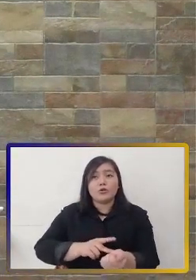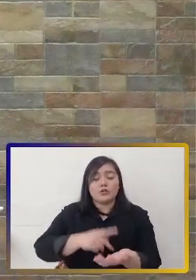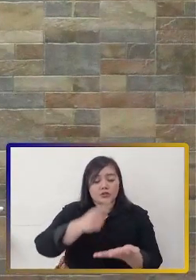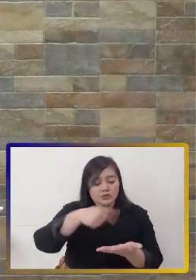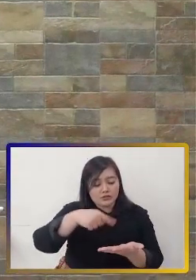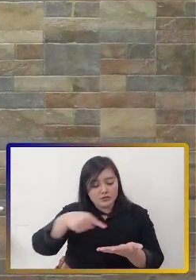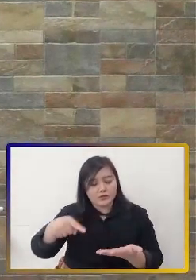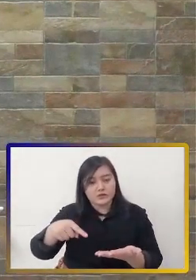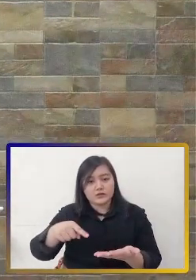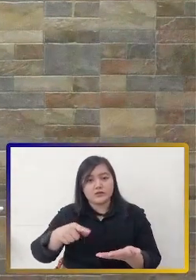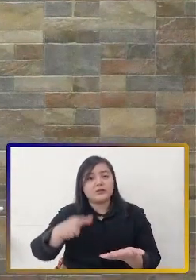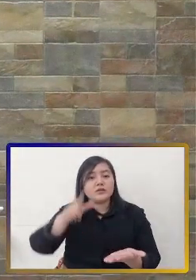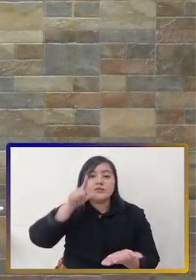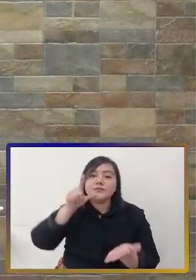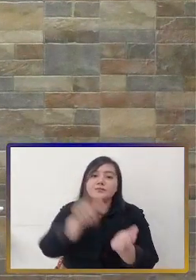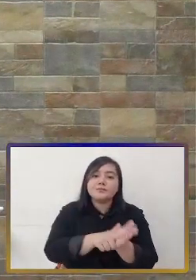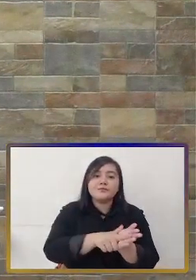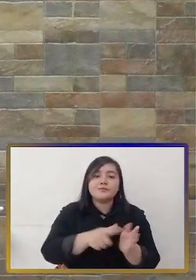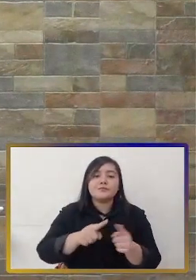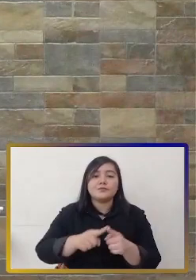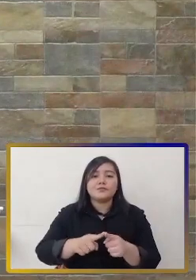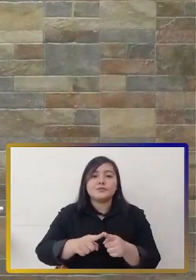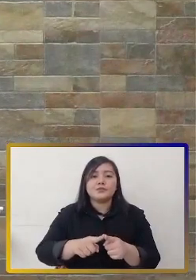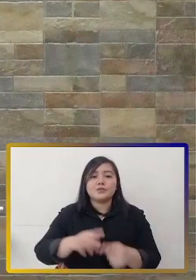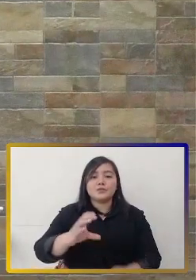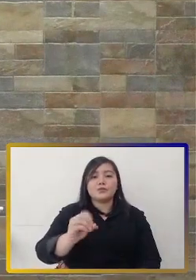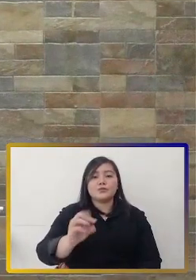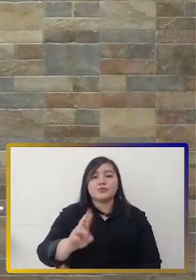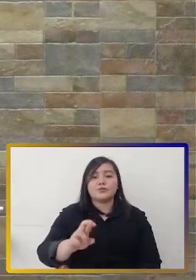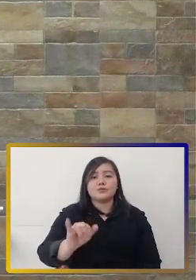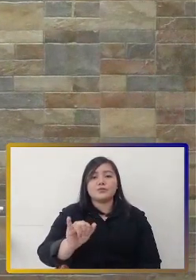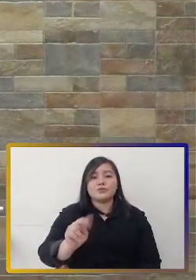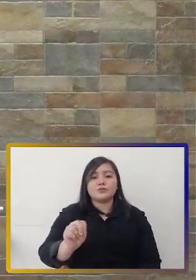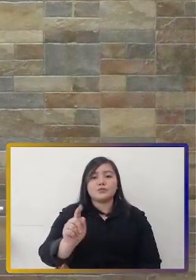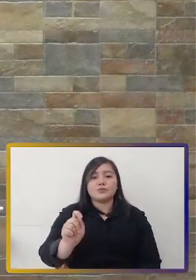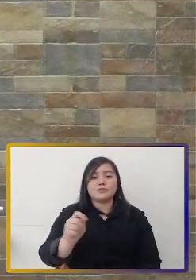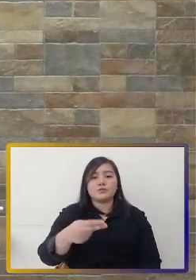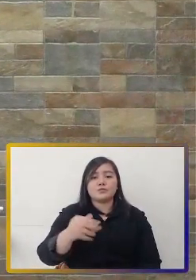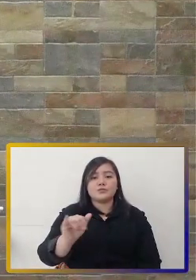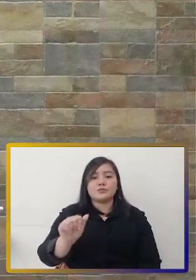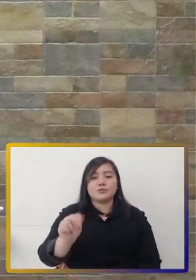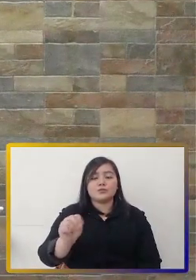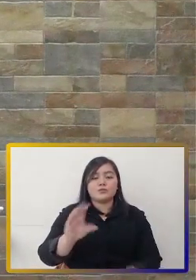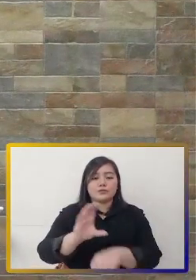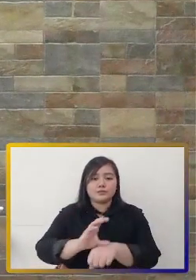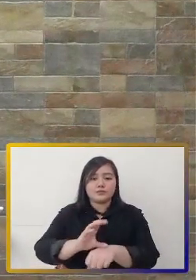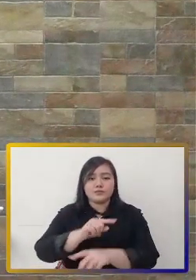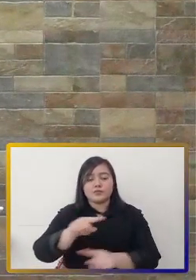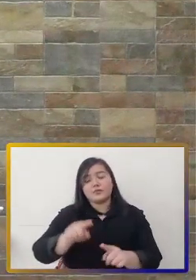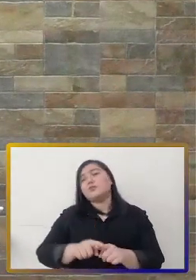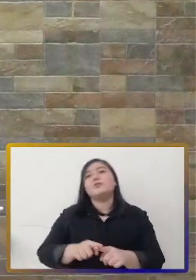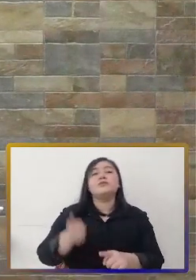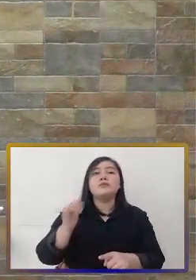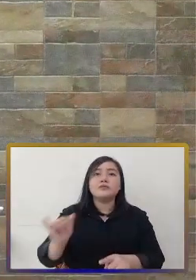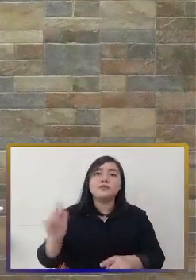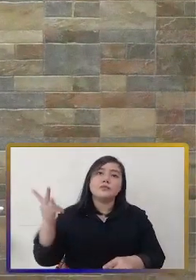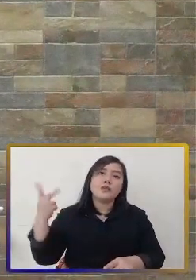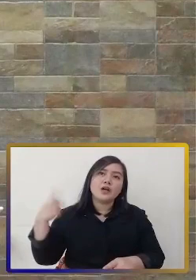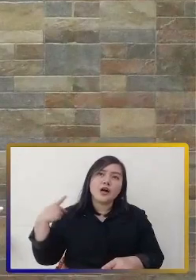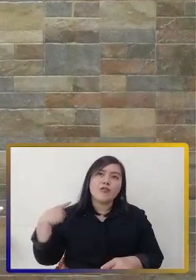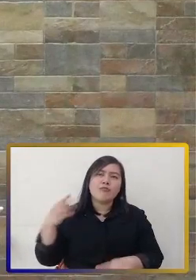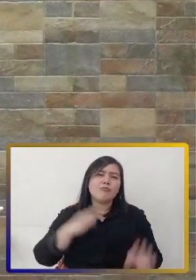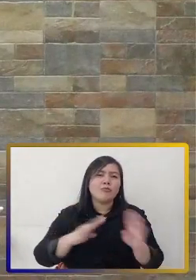wrote a letter to the Corinthian church when the Corinthian church was having a